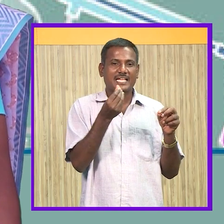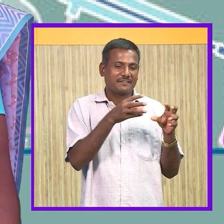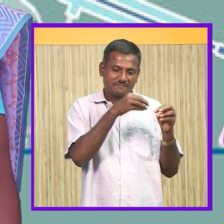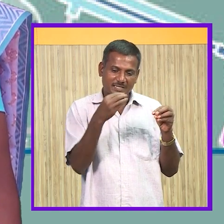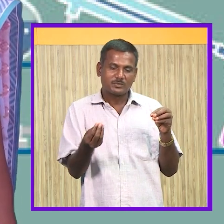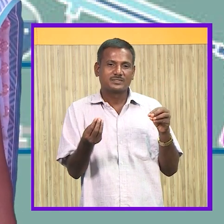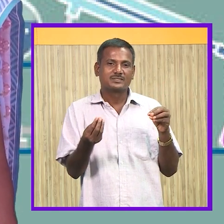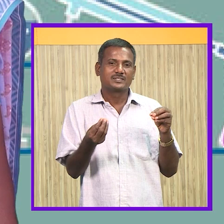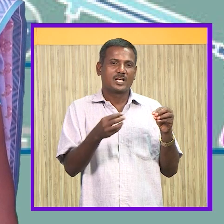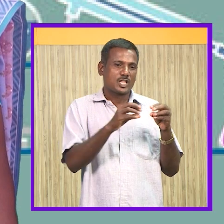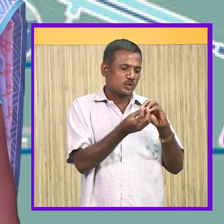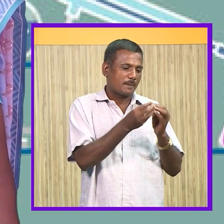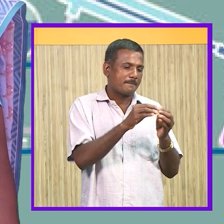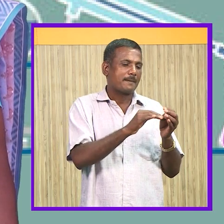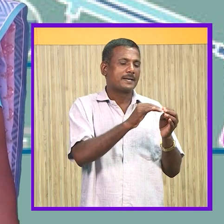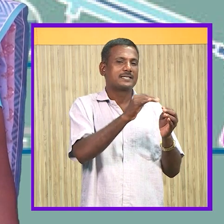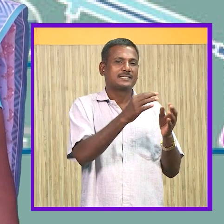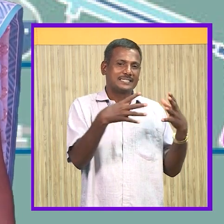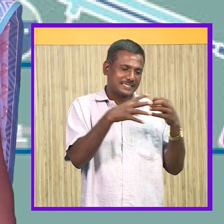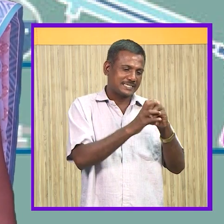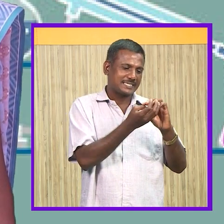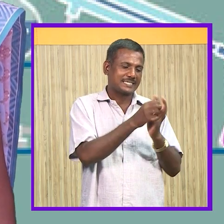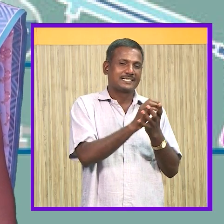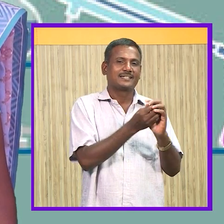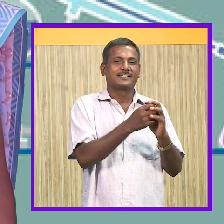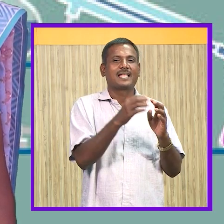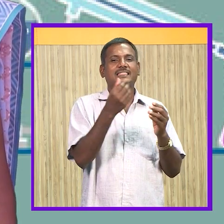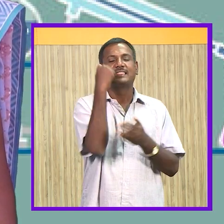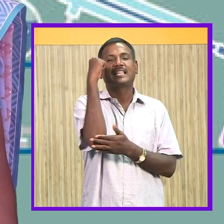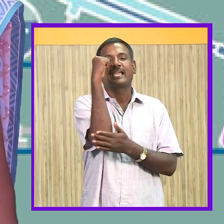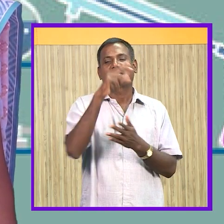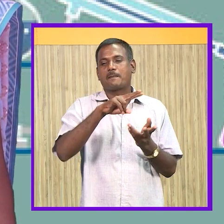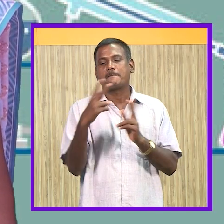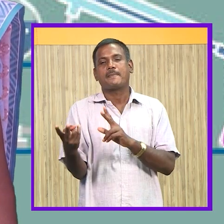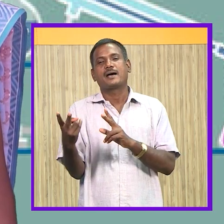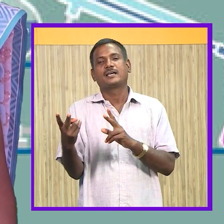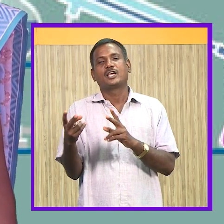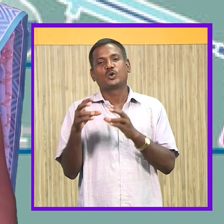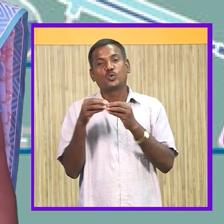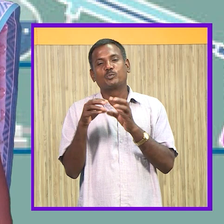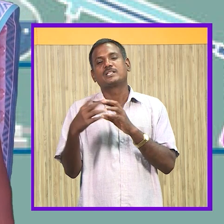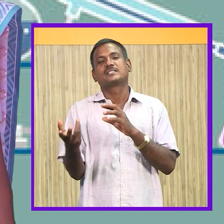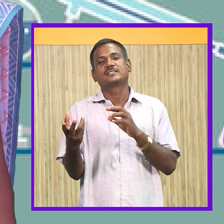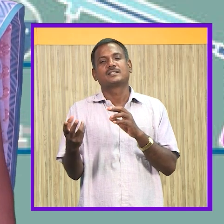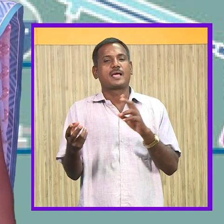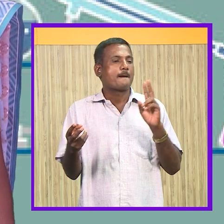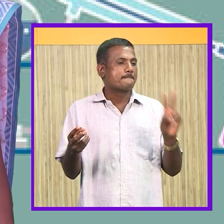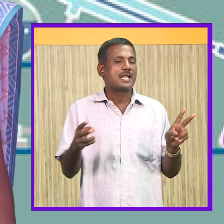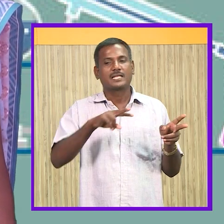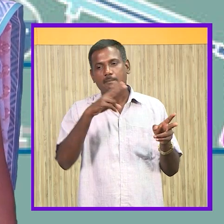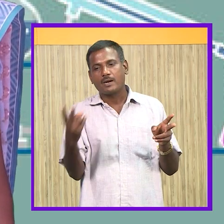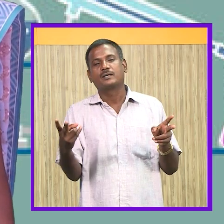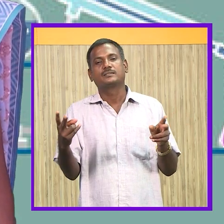விடும் பொழுது துகள்கள் படிப்படியாக இணைந்து தயிர் எனப்படக்கூடிய ஒரு கூழ்ம நிலைக்கு செல்கிறது. இந்த பால்